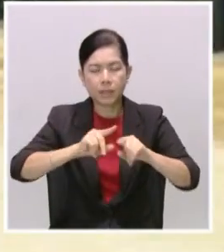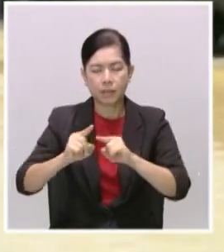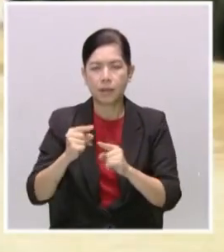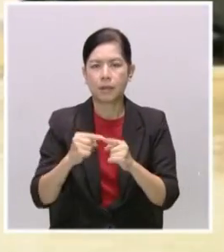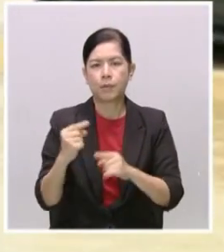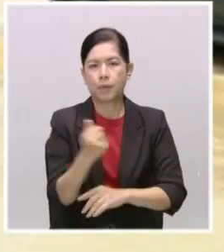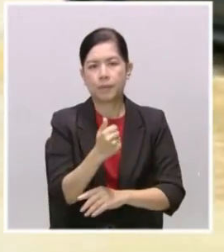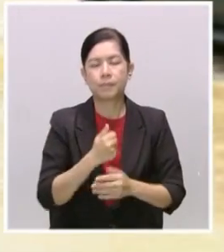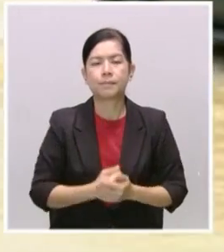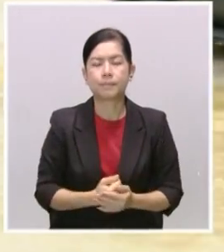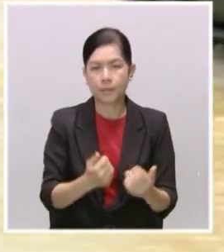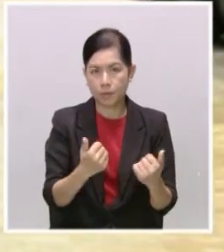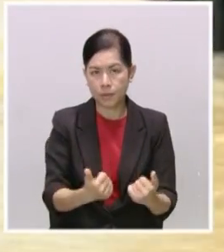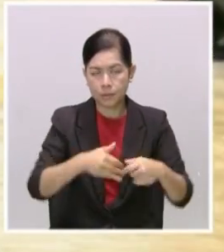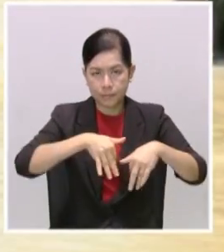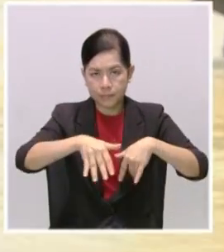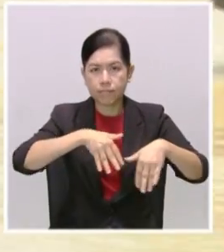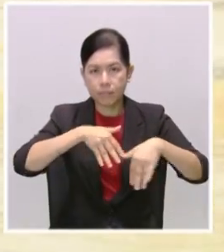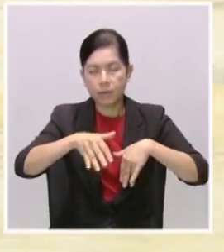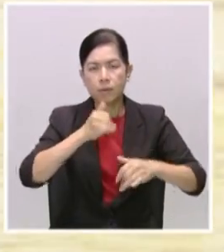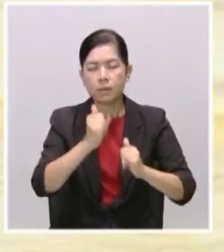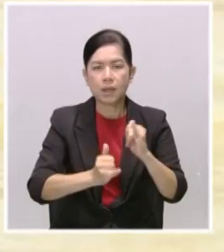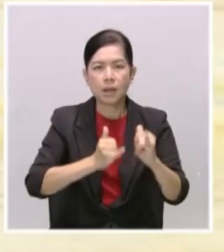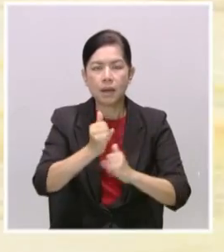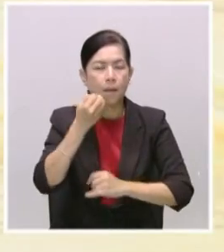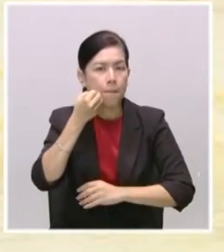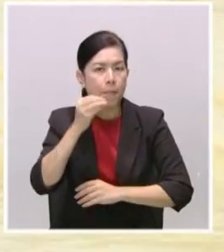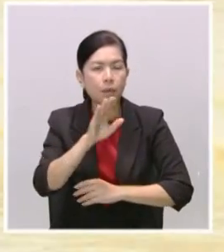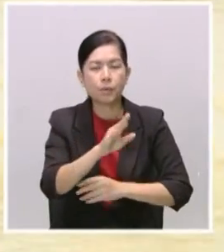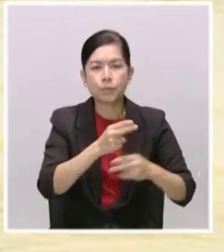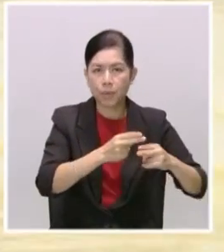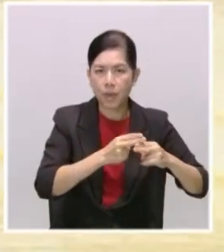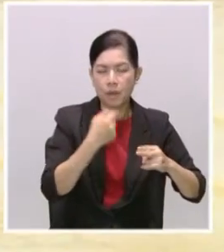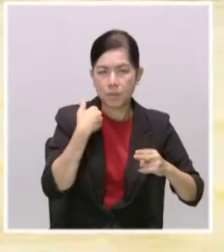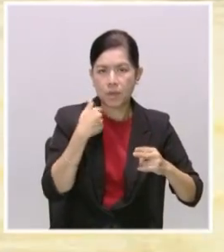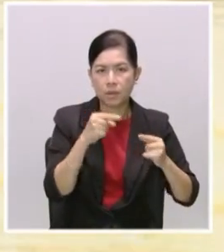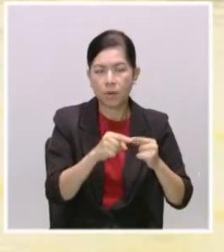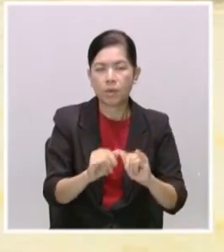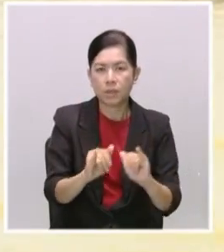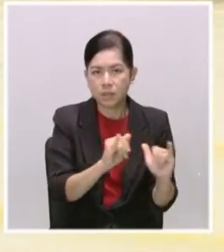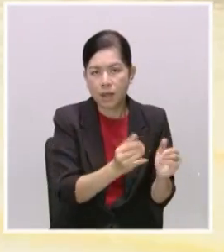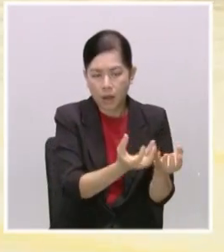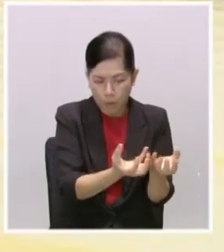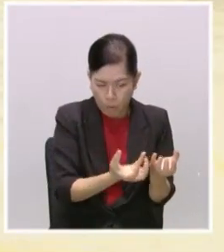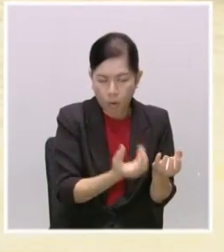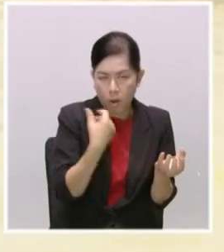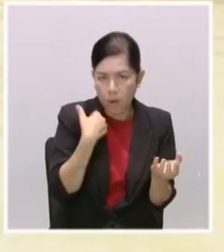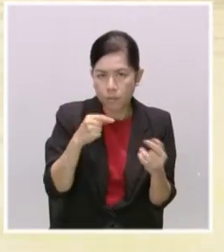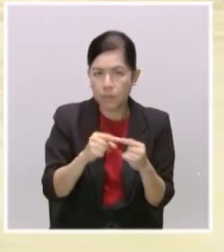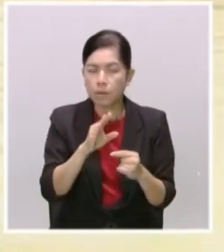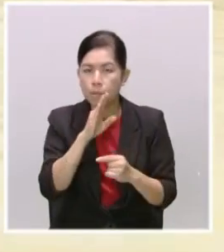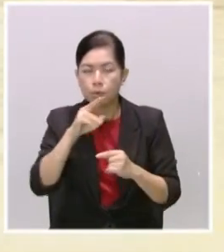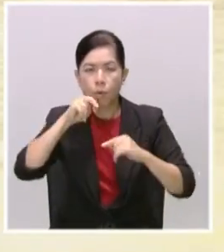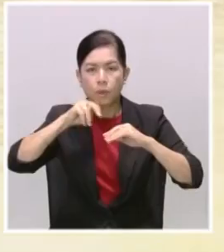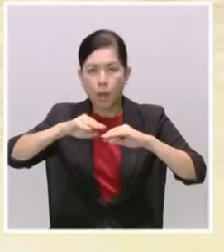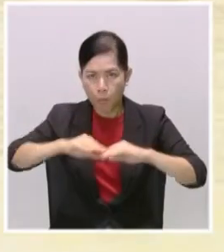ครับเช้าวันนี้ประชาชนก็ยังเดินทางเข้ามาในพื้นที่เพื่อขนข้าวของกันออกนอกพื้นที่รวมไปถึงเข้ามาทำความสะอาดบ้านเรือนของตนเ